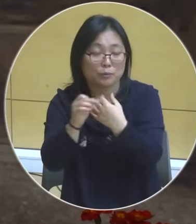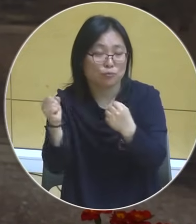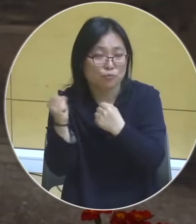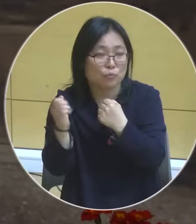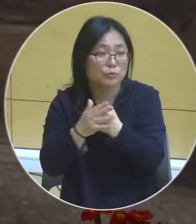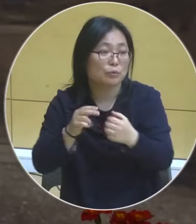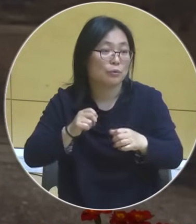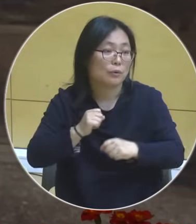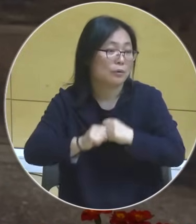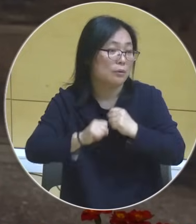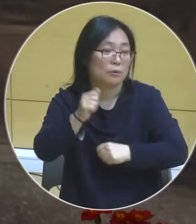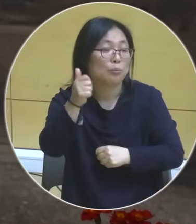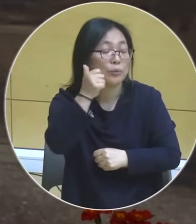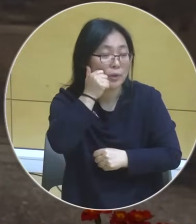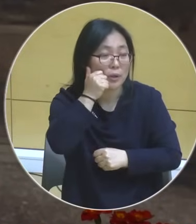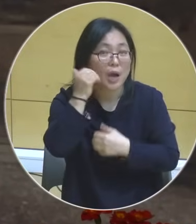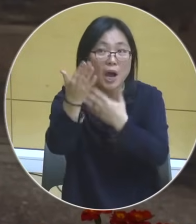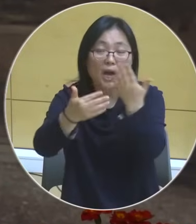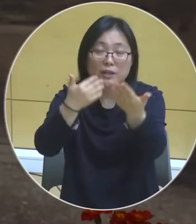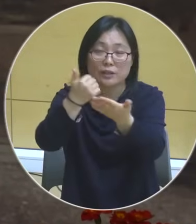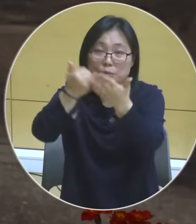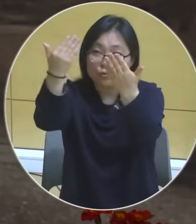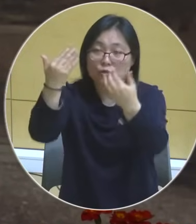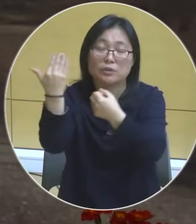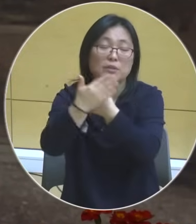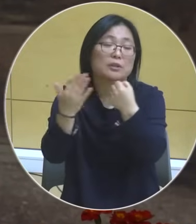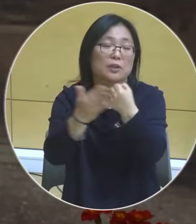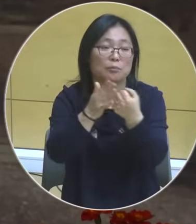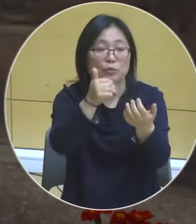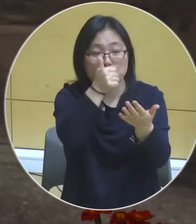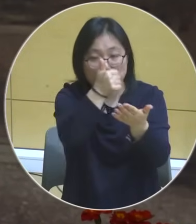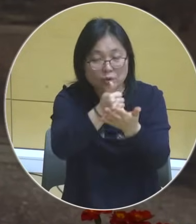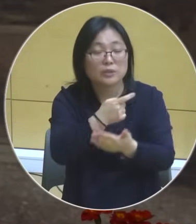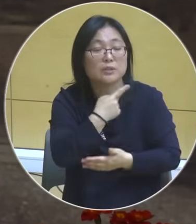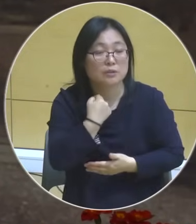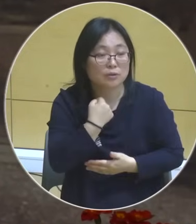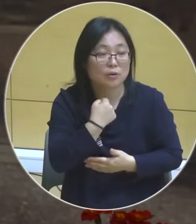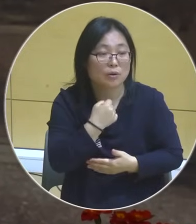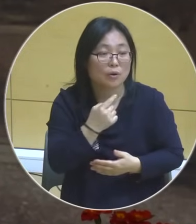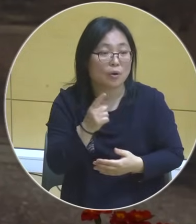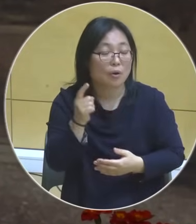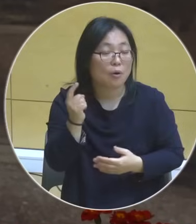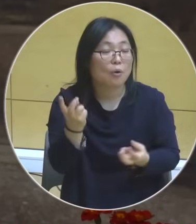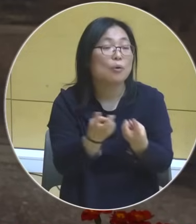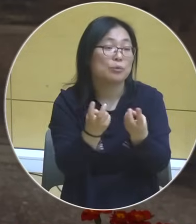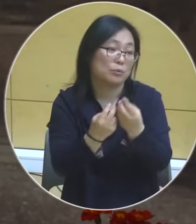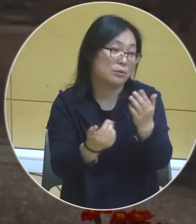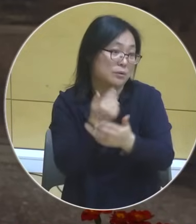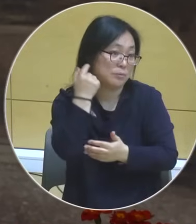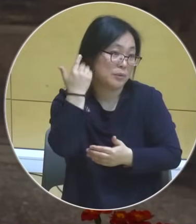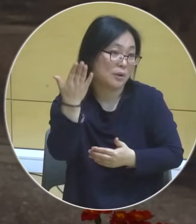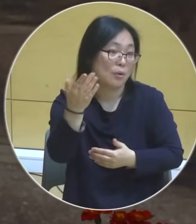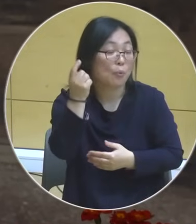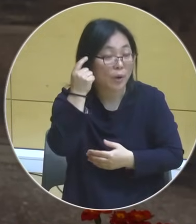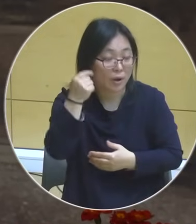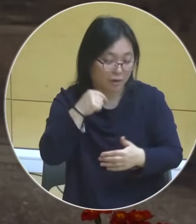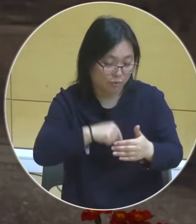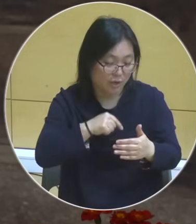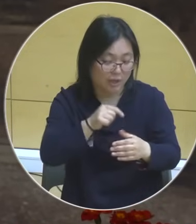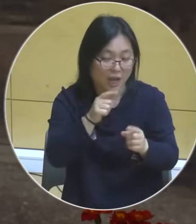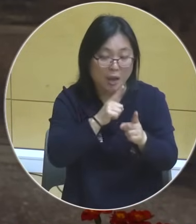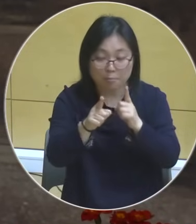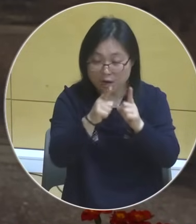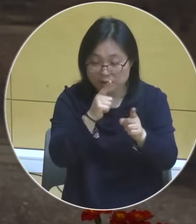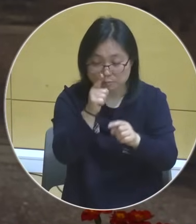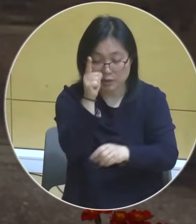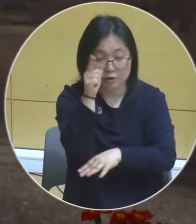것, 이런 아이러니한 일들이 어떻게 일어납니까? 바로 우리 속에 말씀에 대한 확실한 기준이 없고